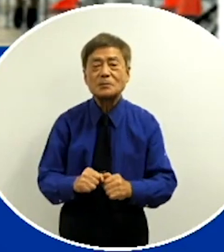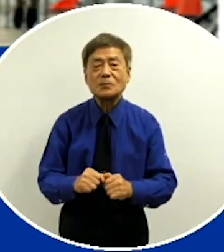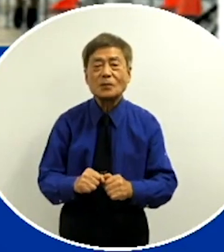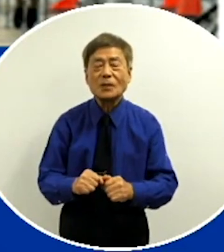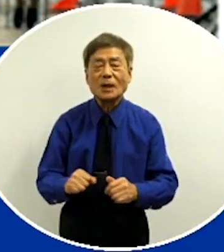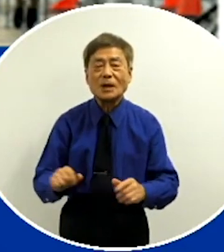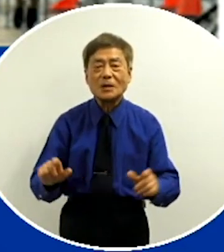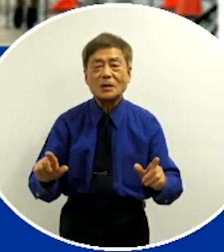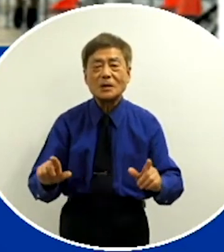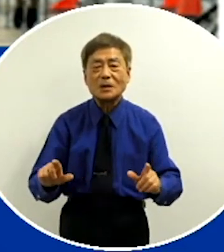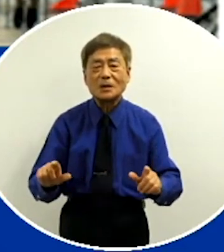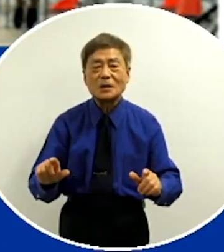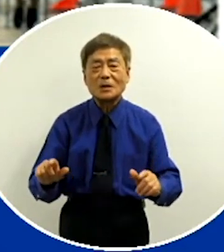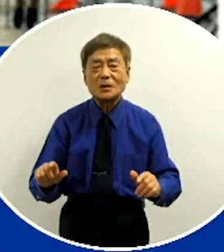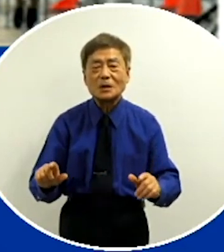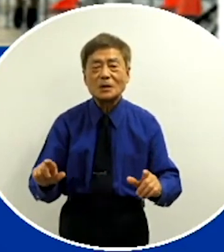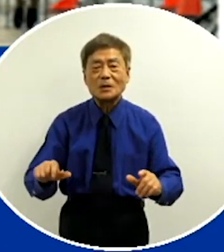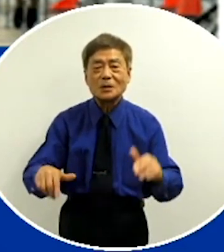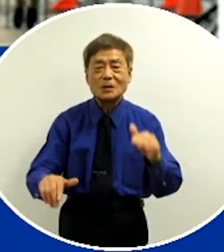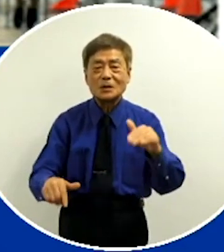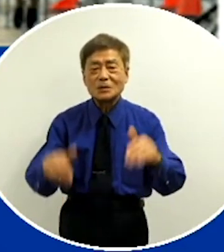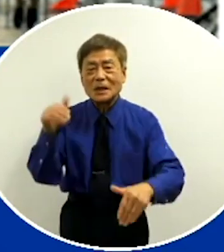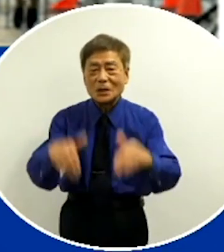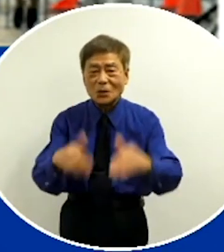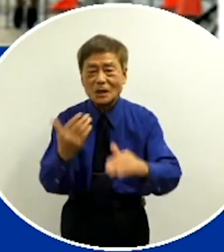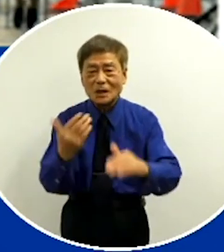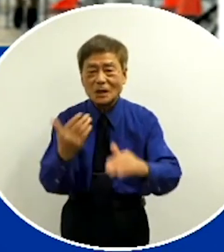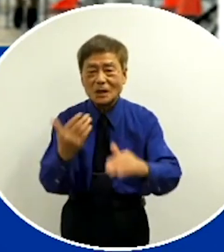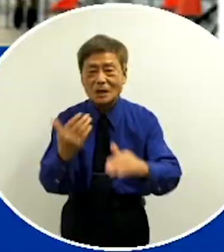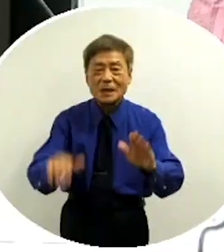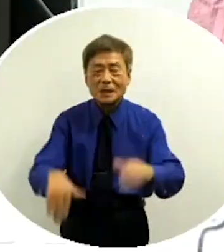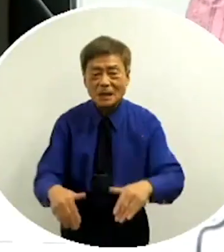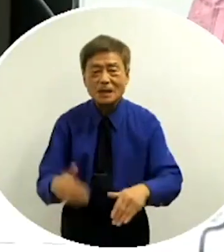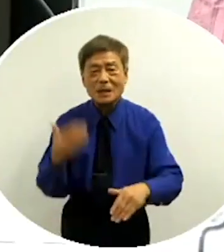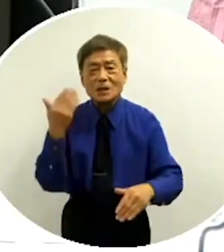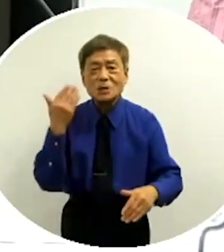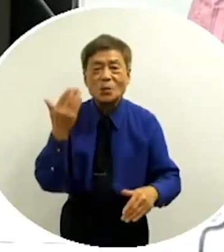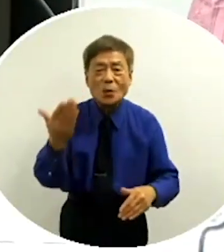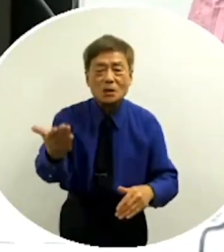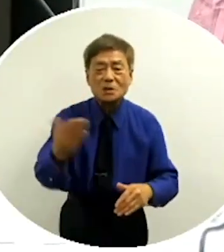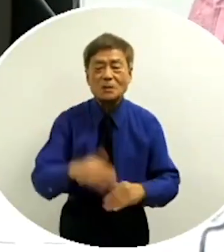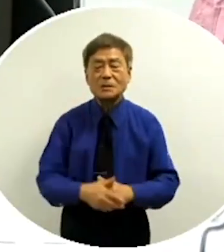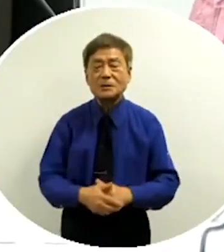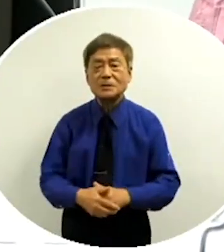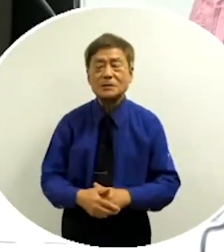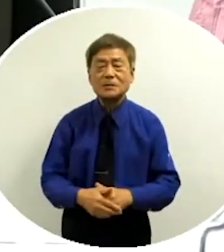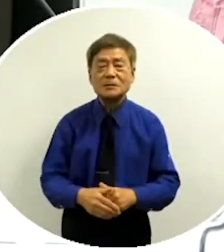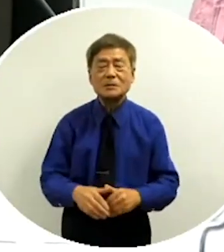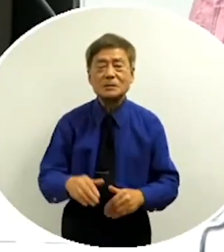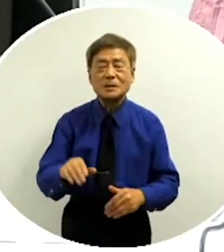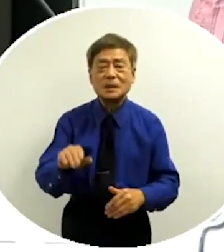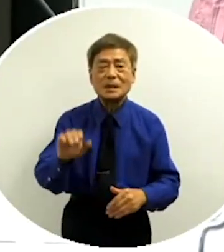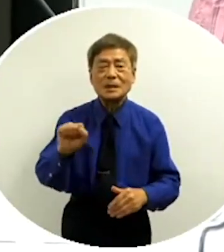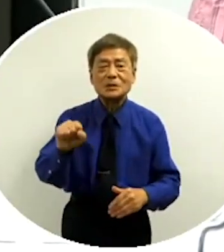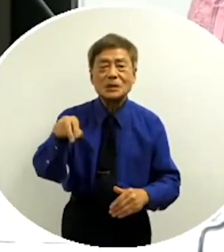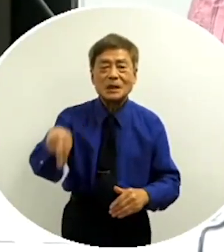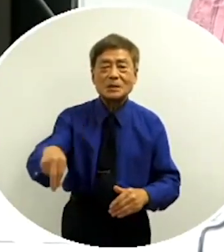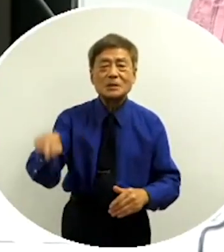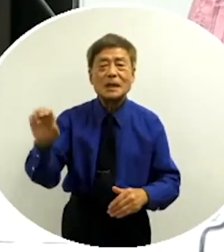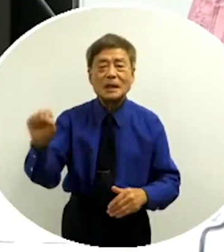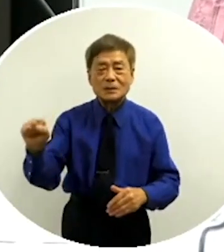あることができましたってそれ質問をさせていただきますうsns を始めとした